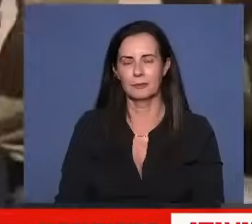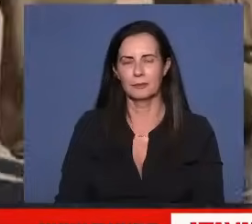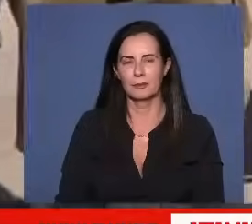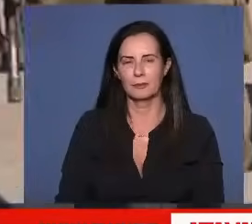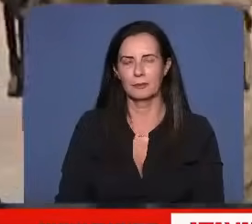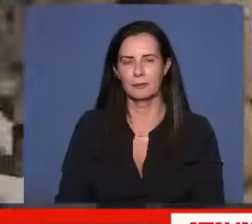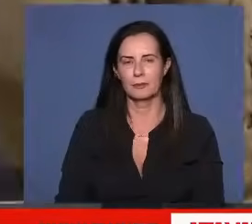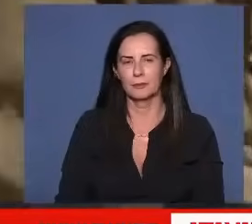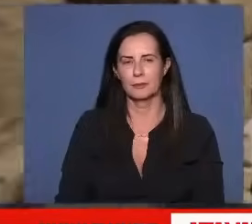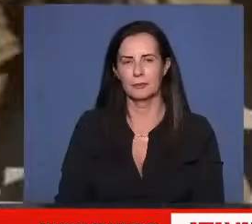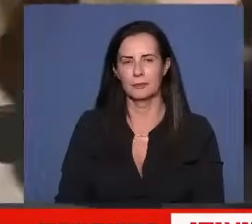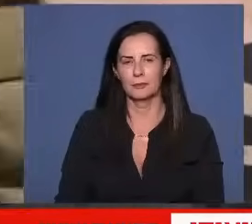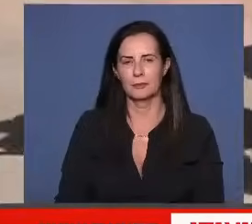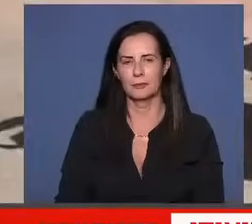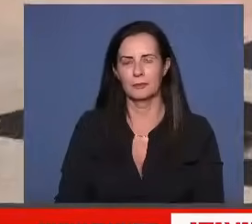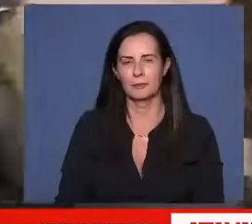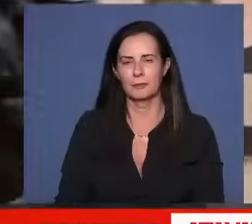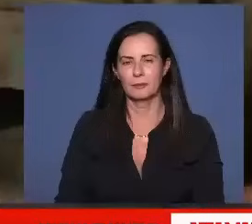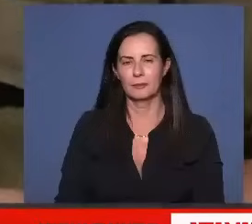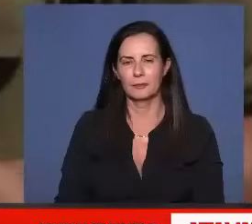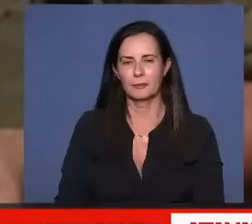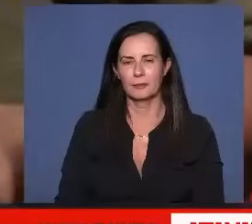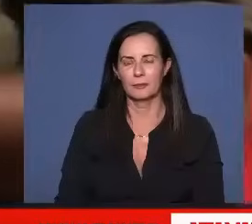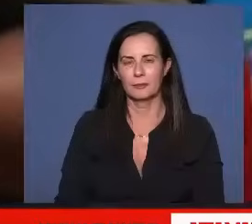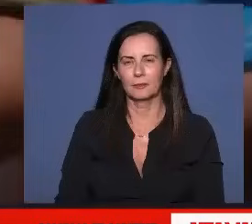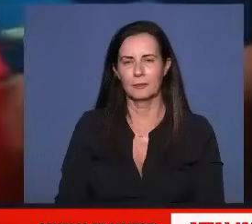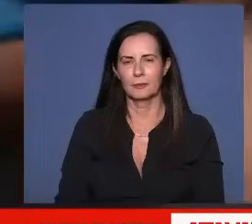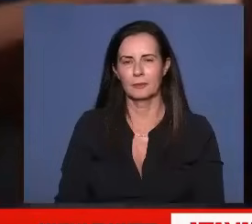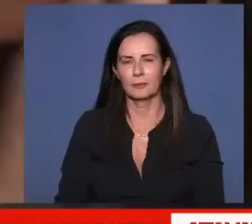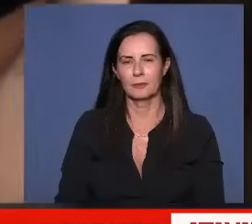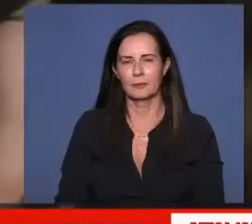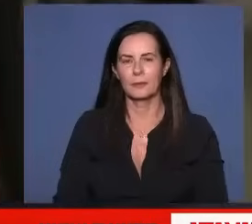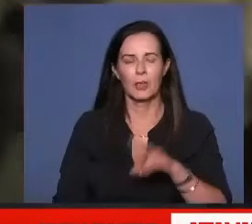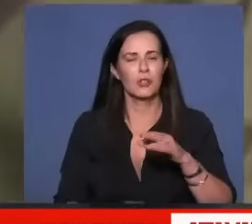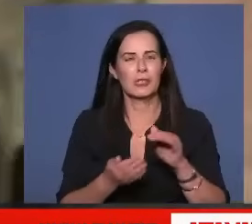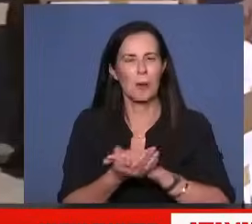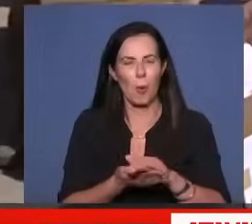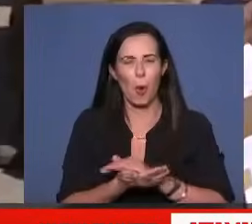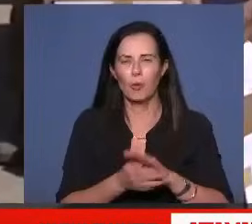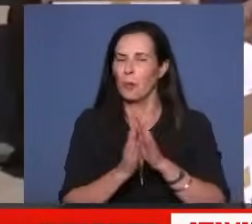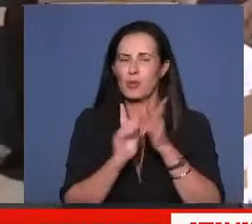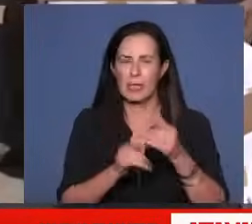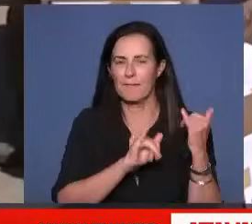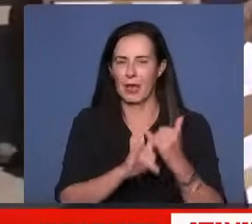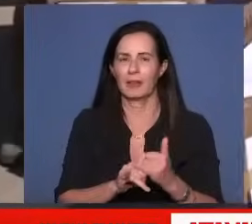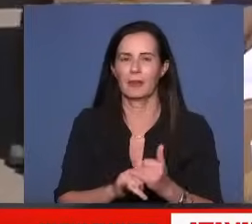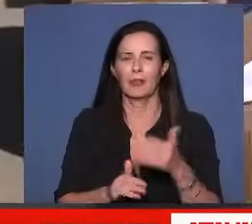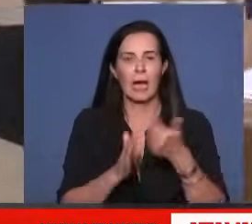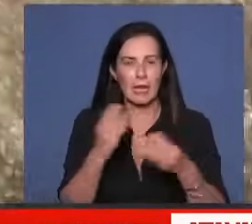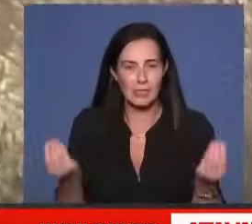תחתון. הכי זול שיש. חבר'ה, יש פה הכל, סבונים, שטויות, כמה שאתם צריכים. תקשיבו, חסר לכם